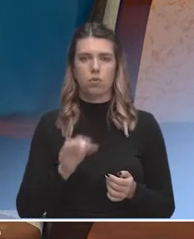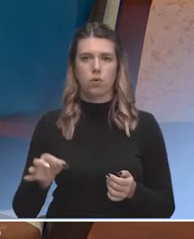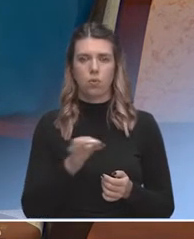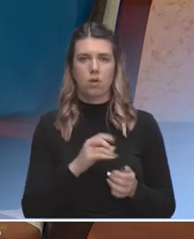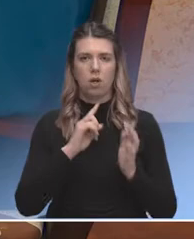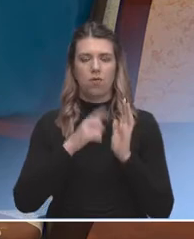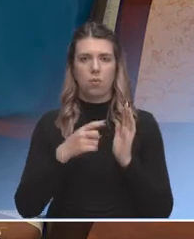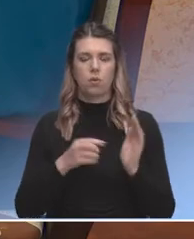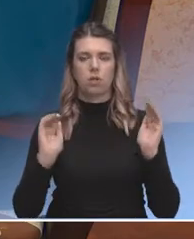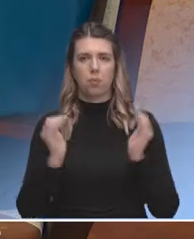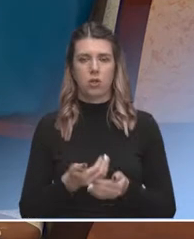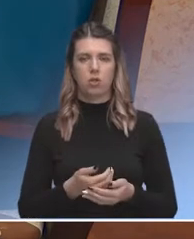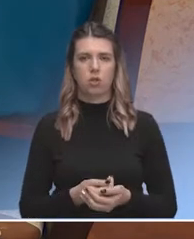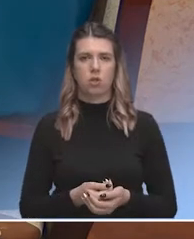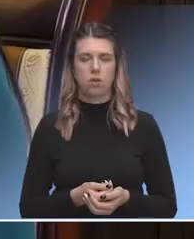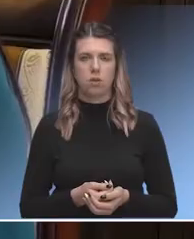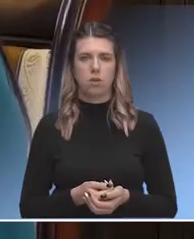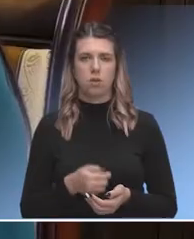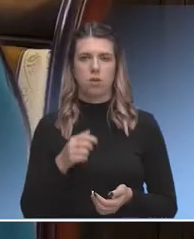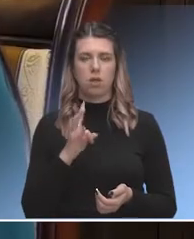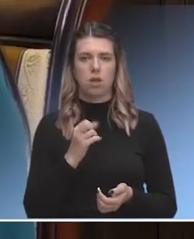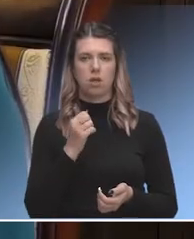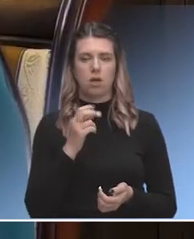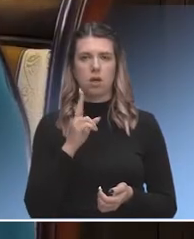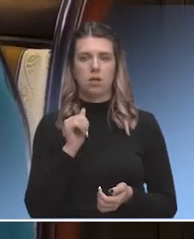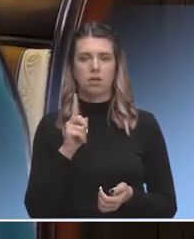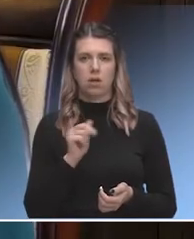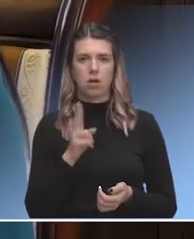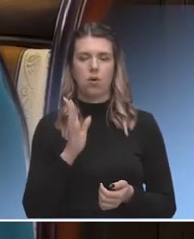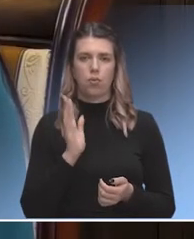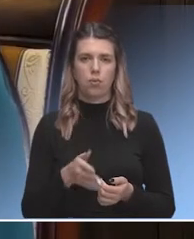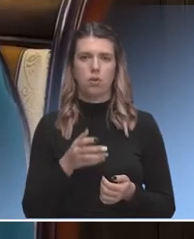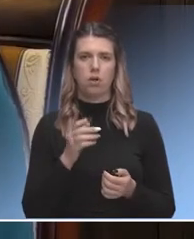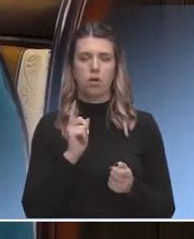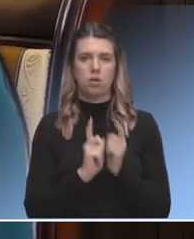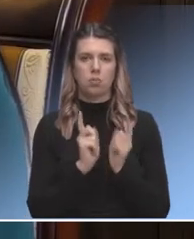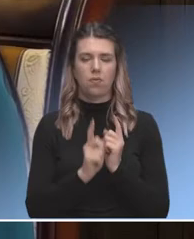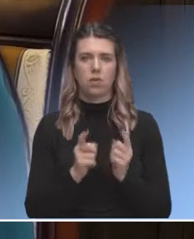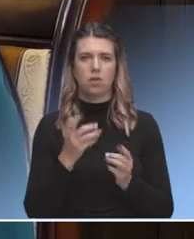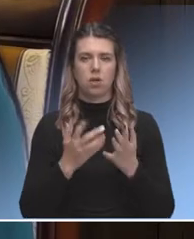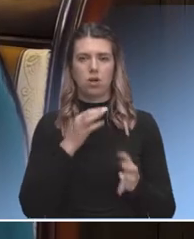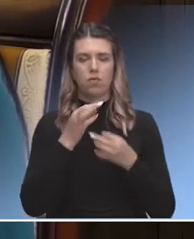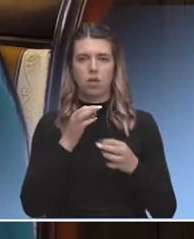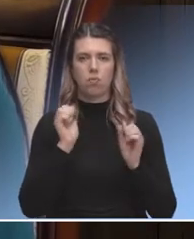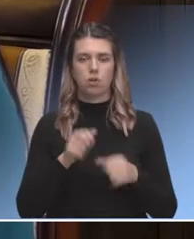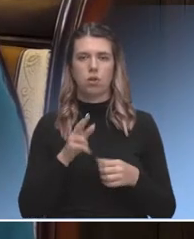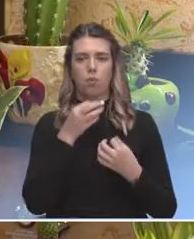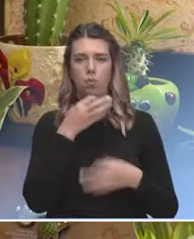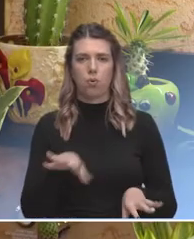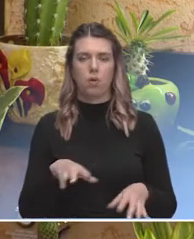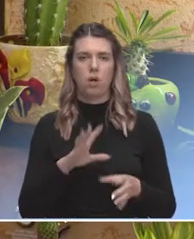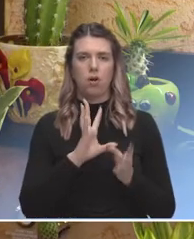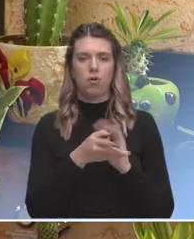области вопросник гораздо меньше. Национальность казак. Будет ли как-то исправляться? Или отвечать можно как